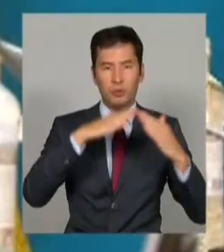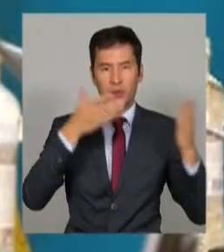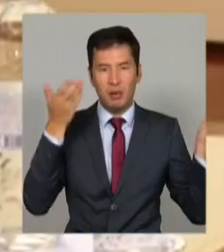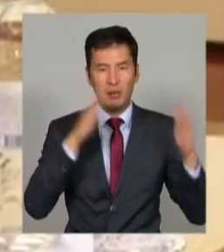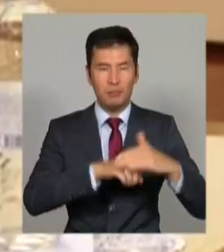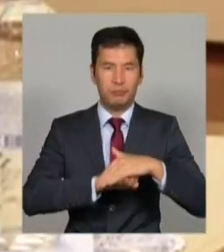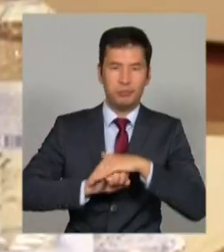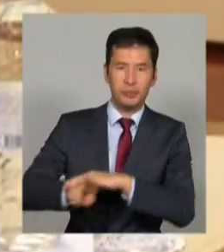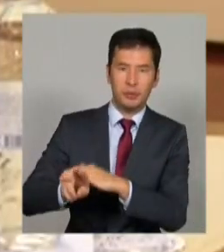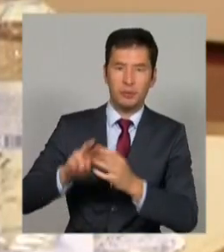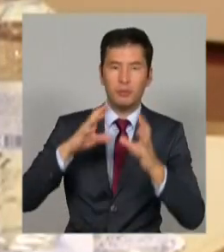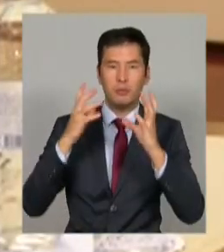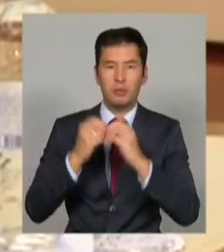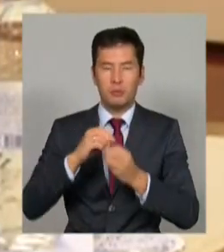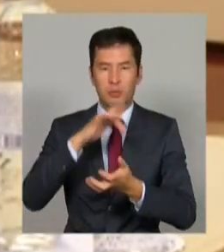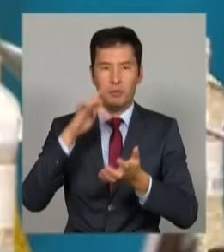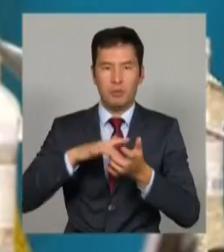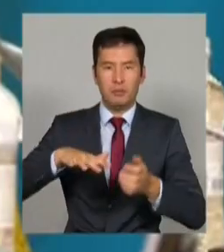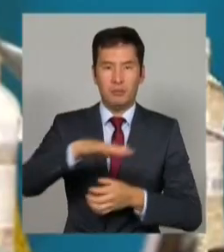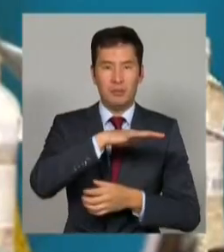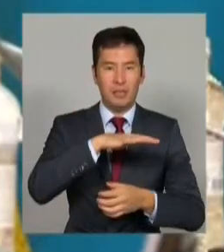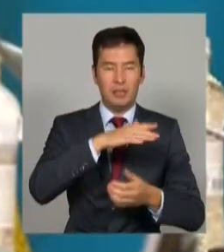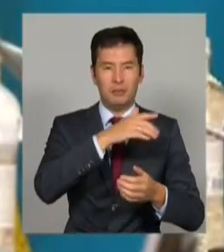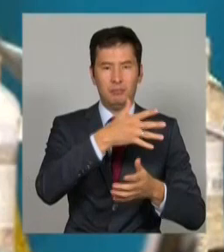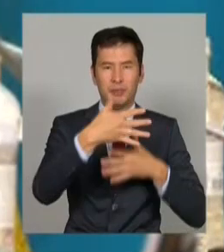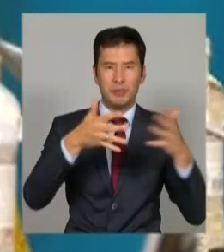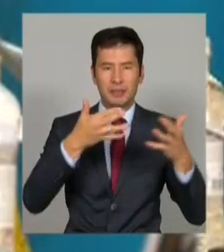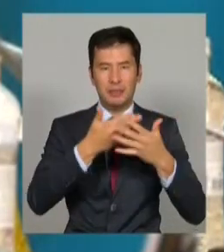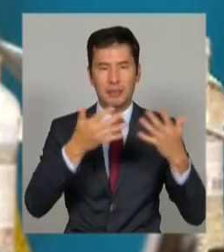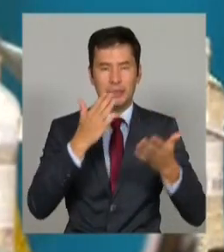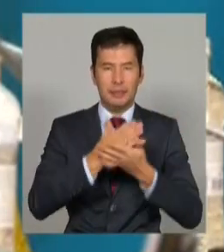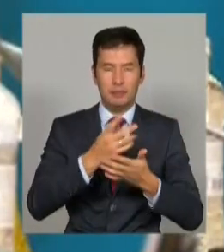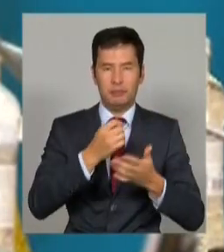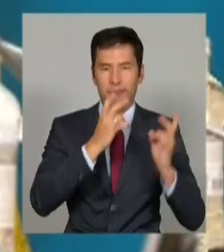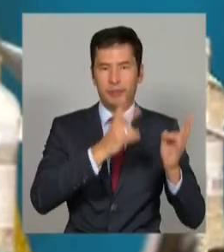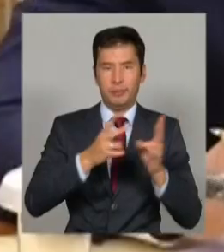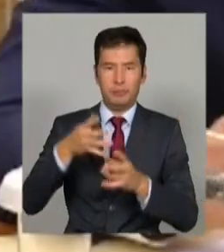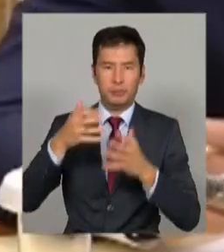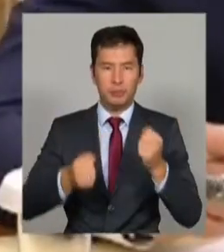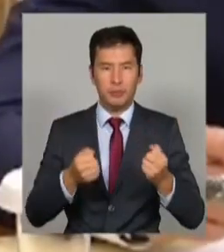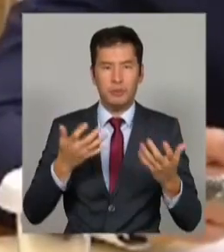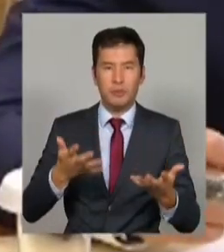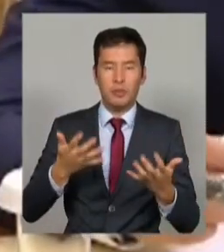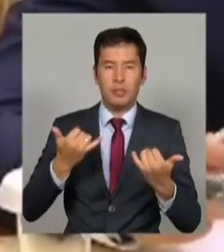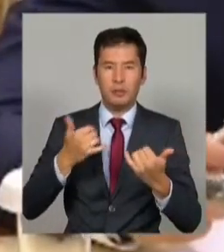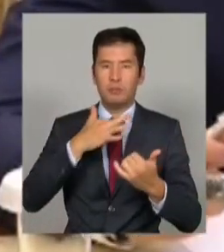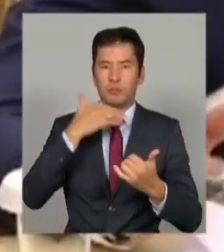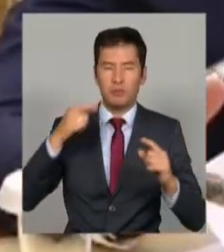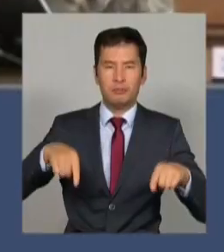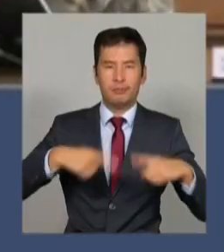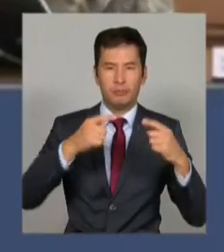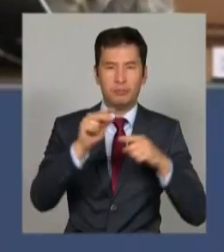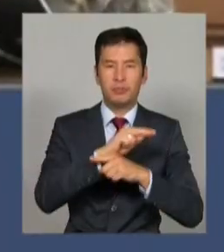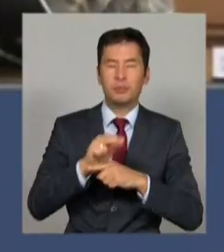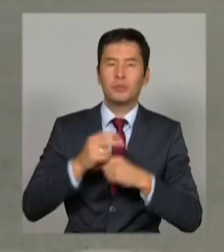мекендердің инфрақұрылымына зақым келіп, бірқатар ғимараттар қирап қалды. Осыған байланысты шұғыл шаралар қабылданды. Бірақ әлі де көп қалпына келтіру жұмыстарын